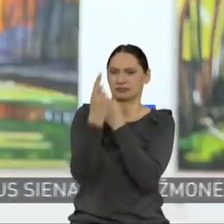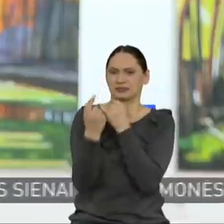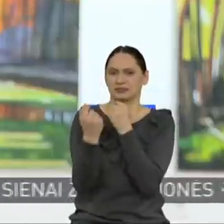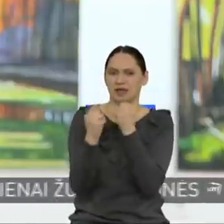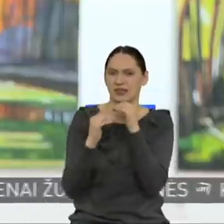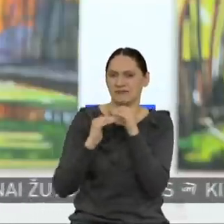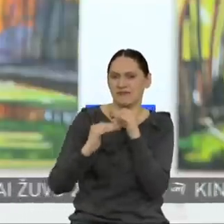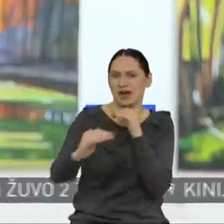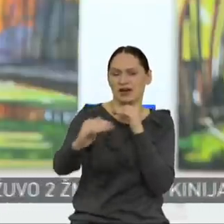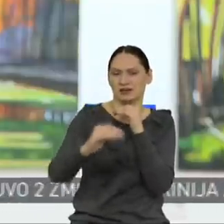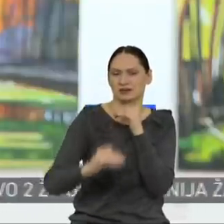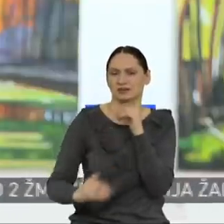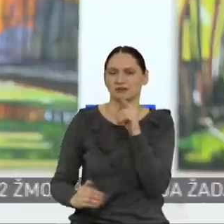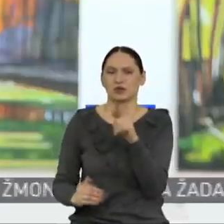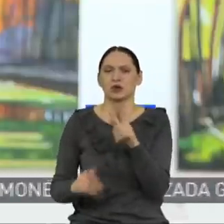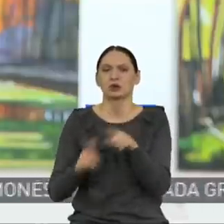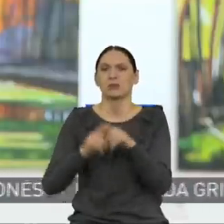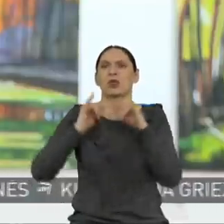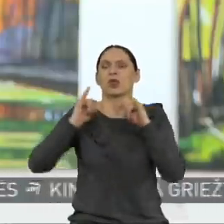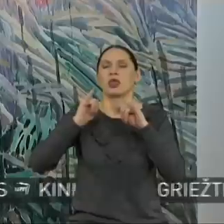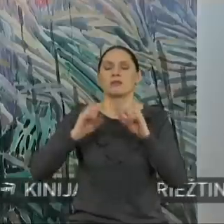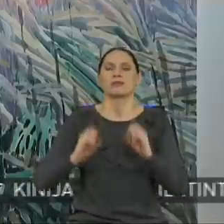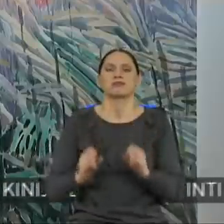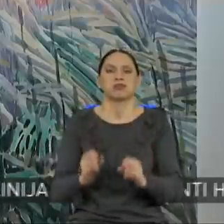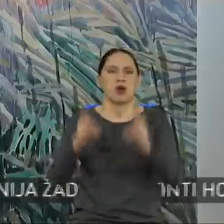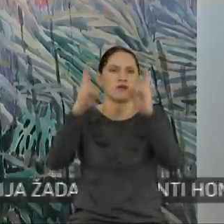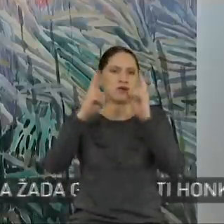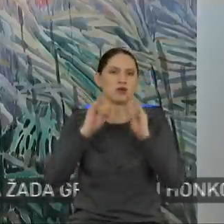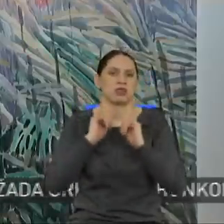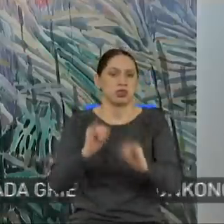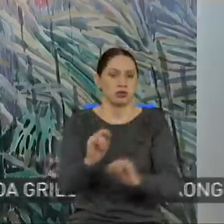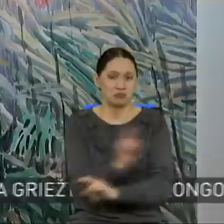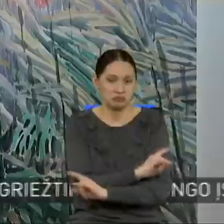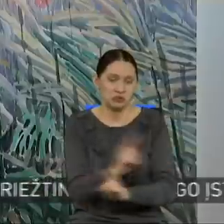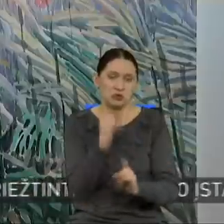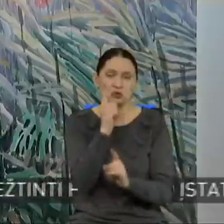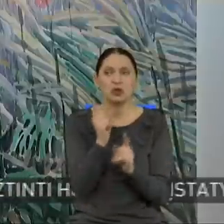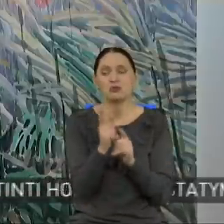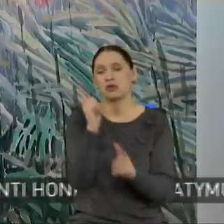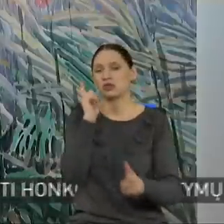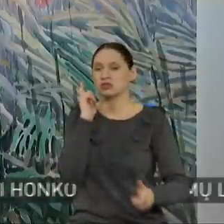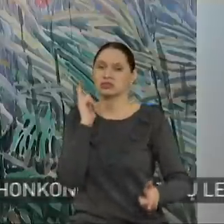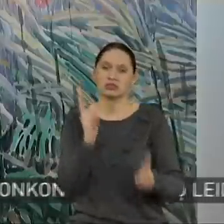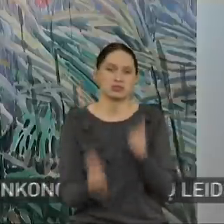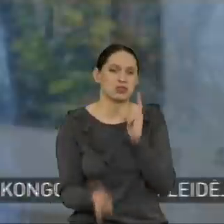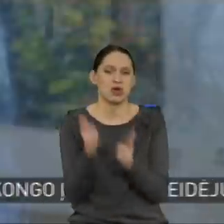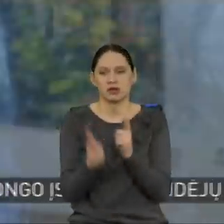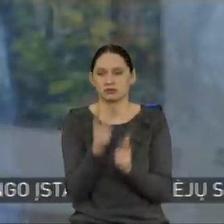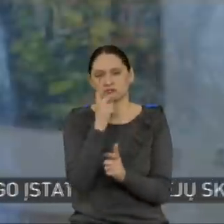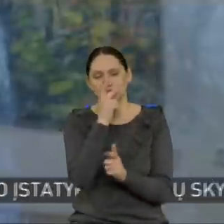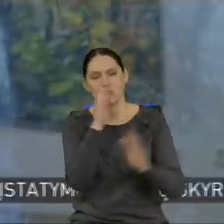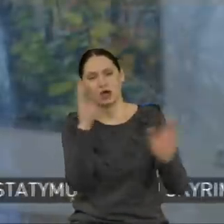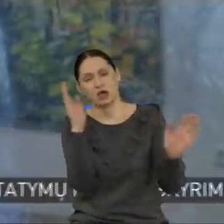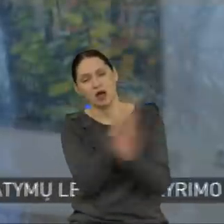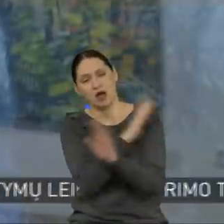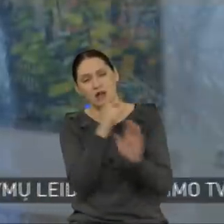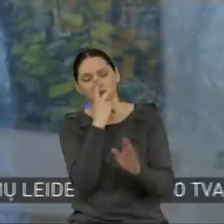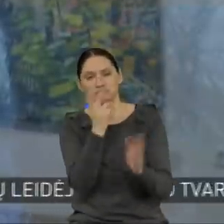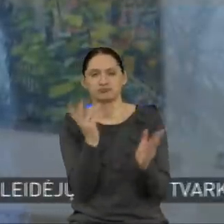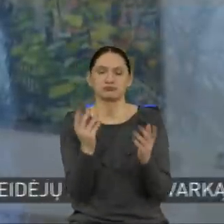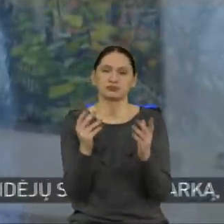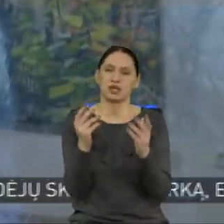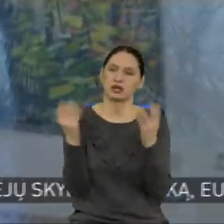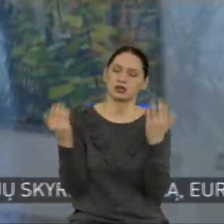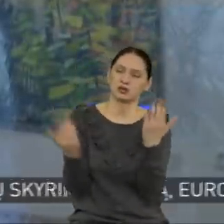tokio apokaliptinio dalyko, ne? Jinai moka žavėtis gamta ir peizažu ir